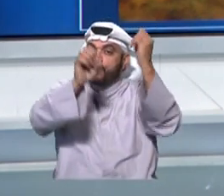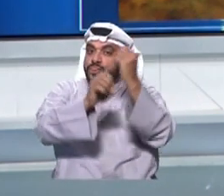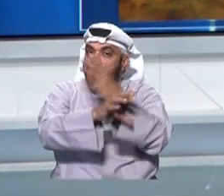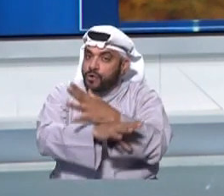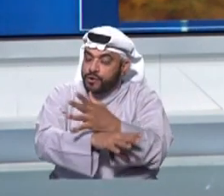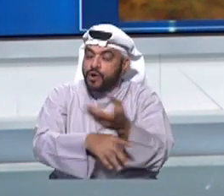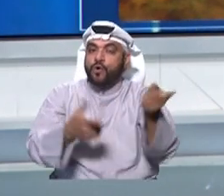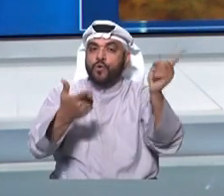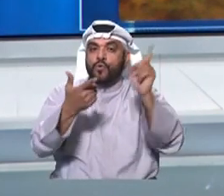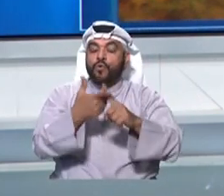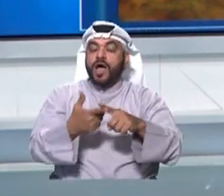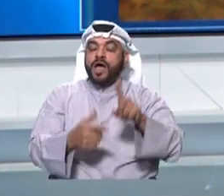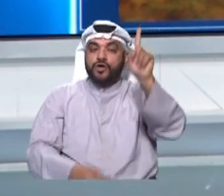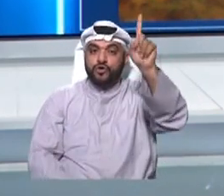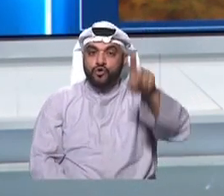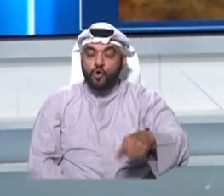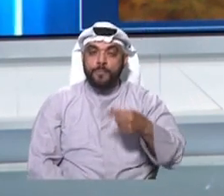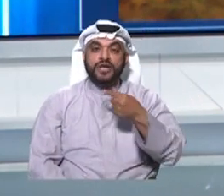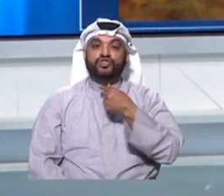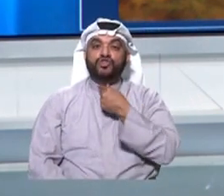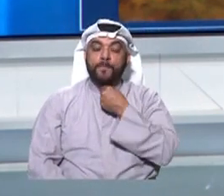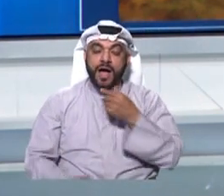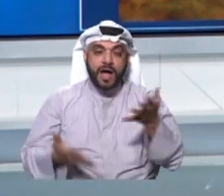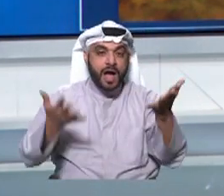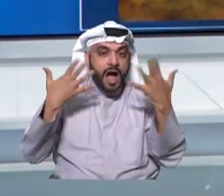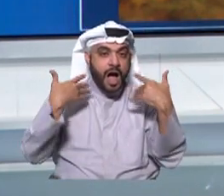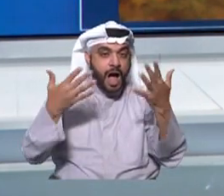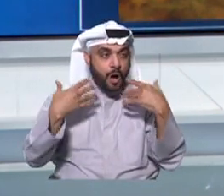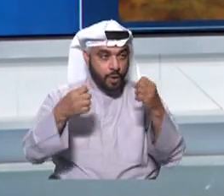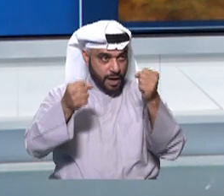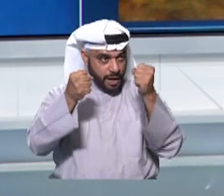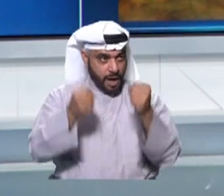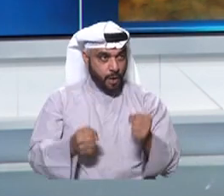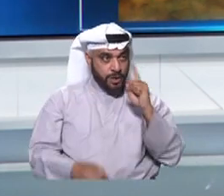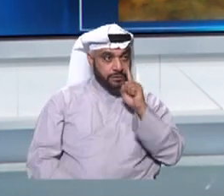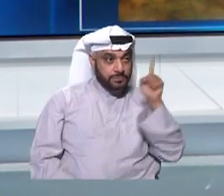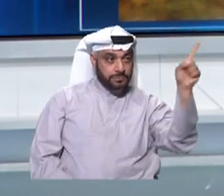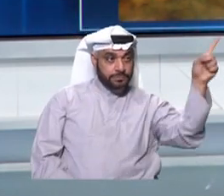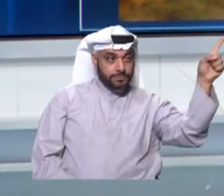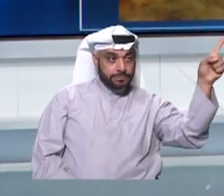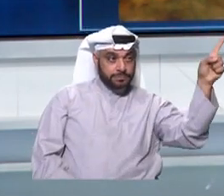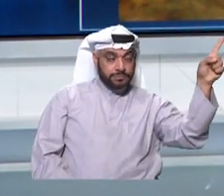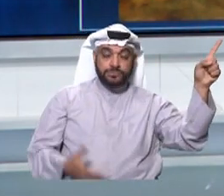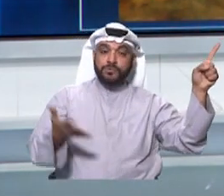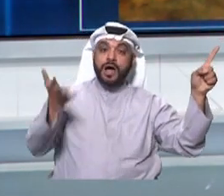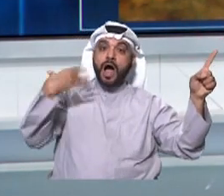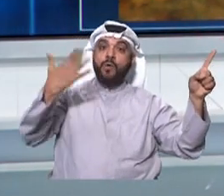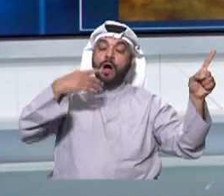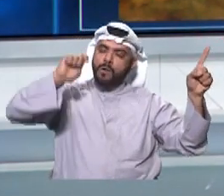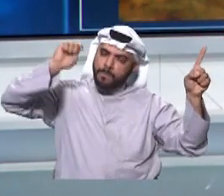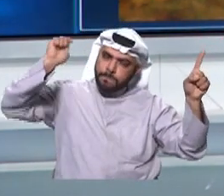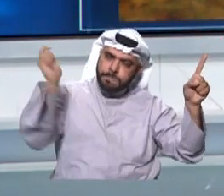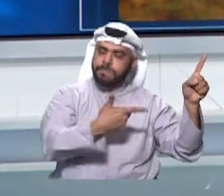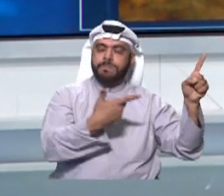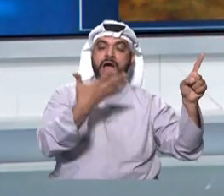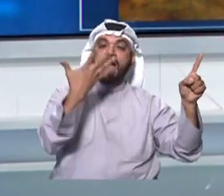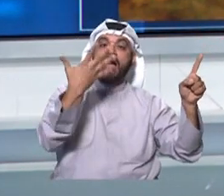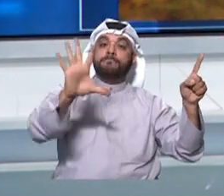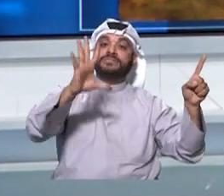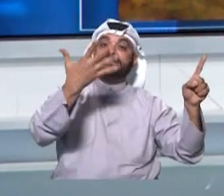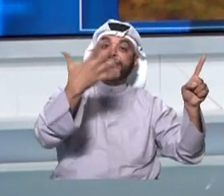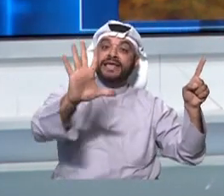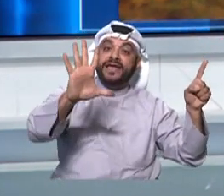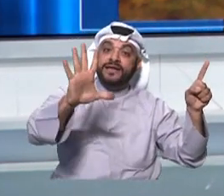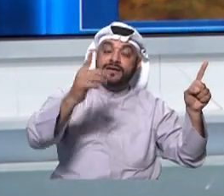الجمعة، كذلك نشاط في الرياح الجنوبية الشرقية توصل سرعتها من 15 إلى 50 كيلومتر في